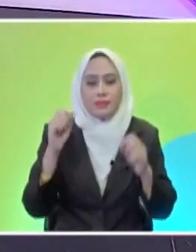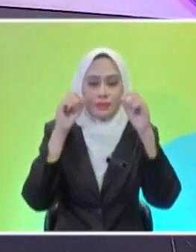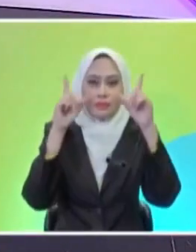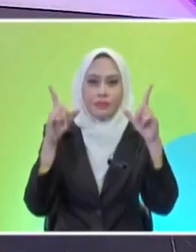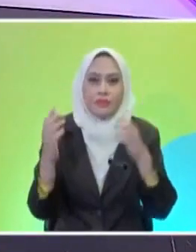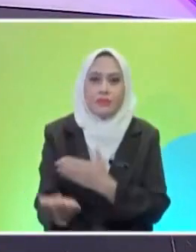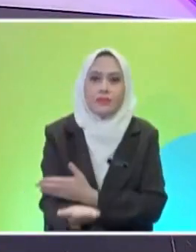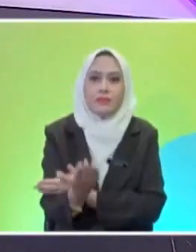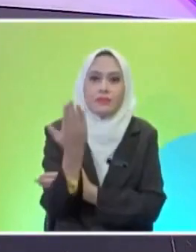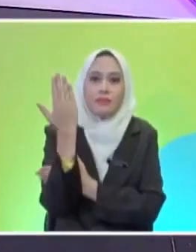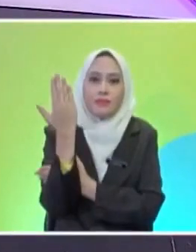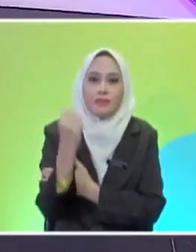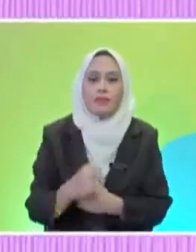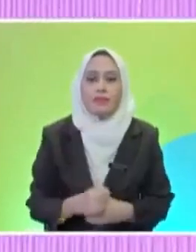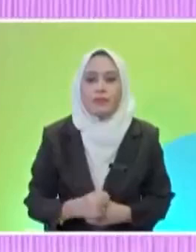Saya tampal di sini.